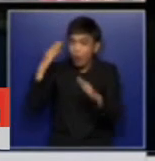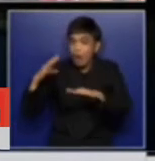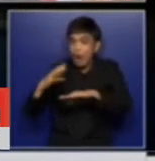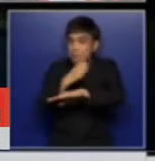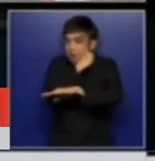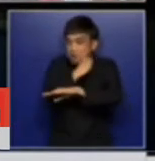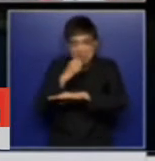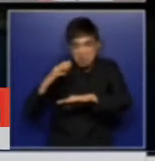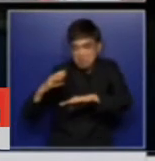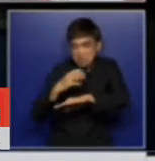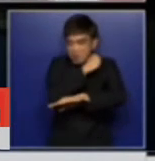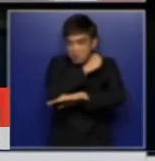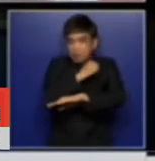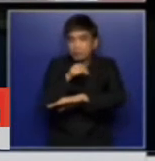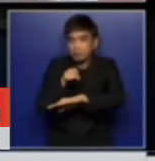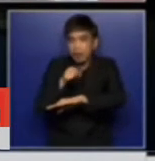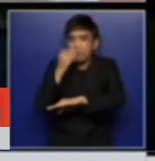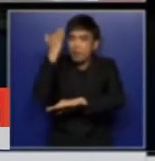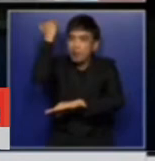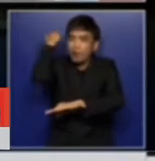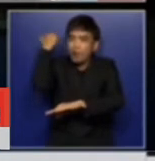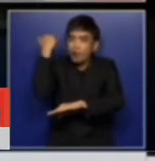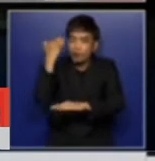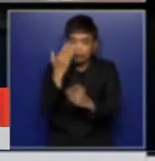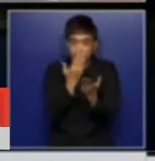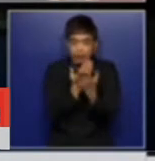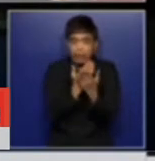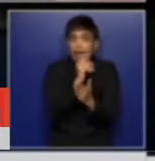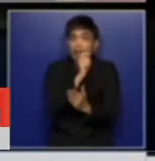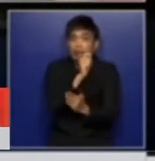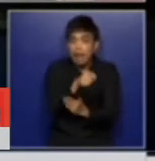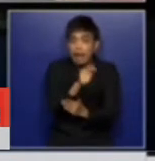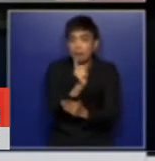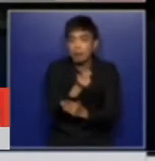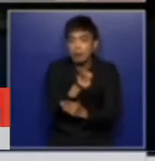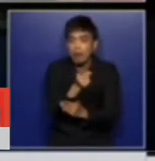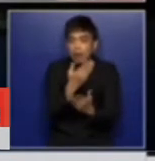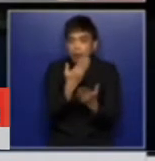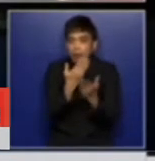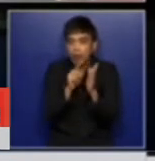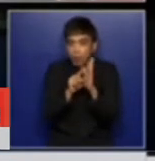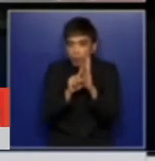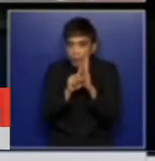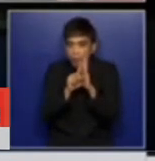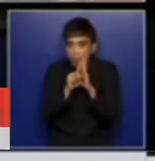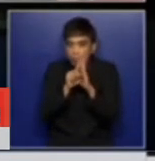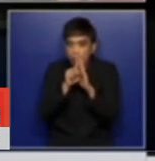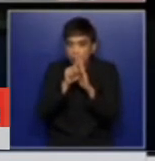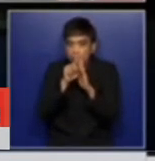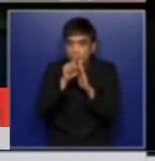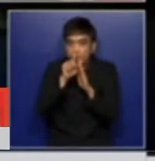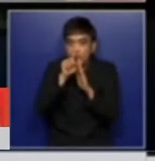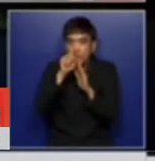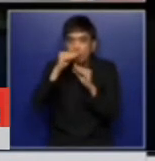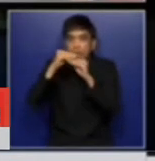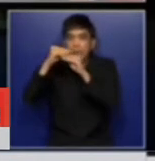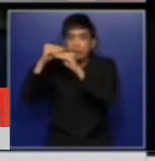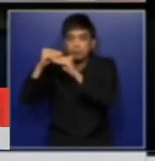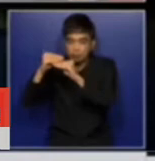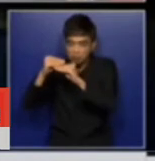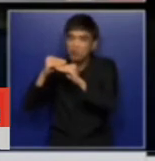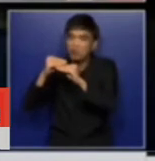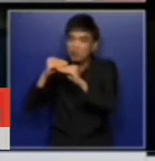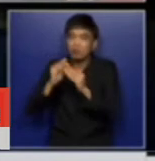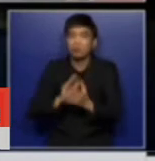องเป็นต้นมาเนี่ยนะครับรายจ่ายประจำสูงขึ้นเรื่อยๆท่านประธานที่เคารพครับผ